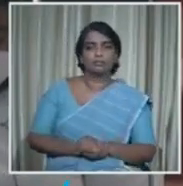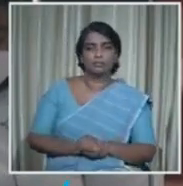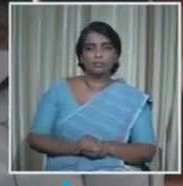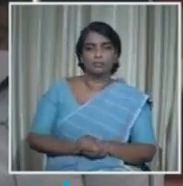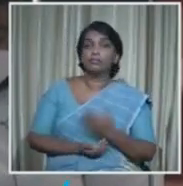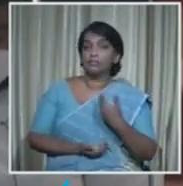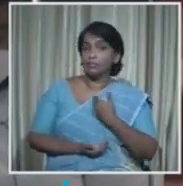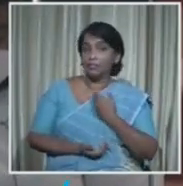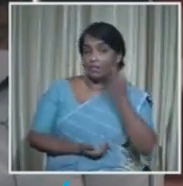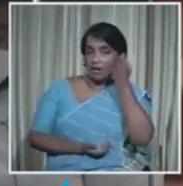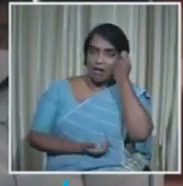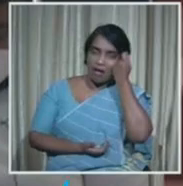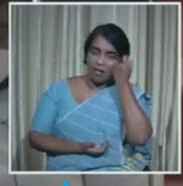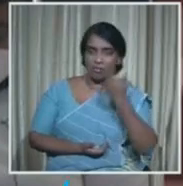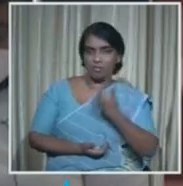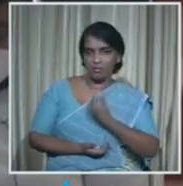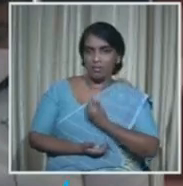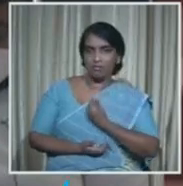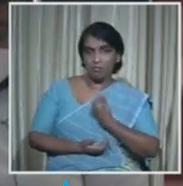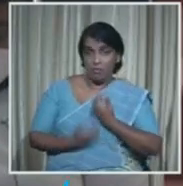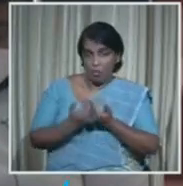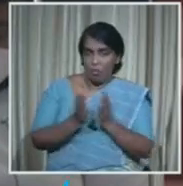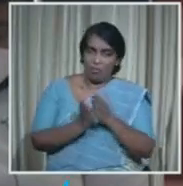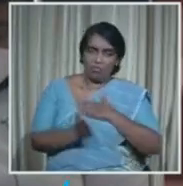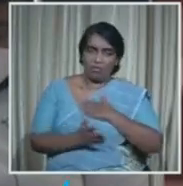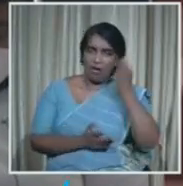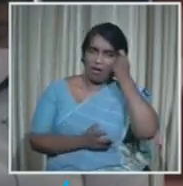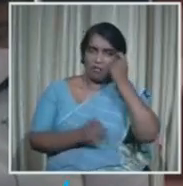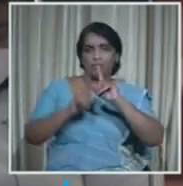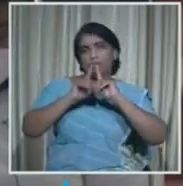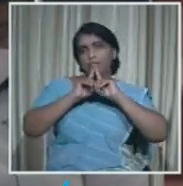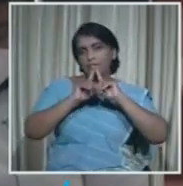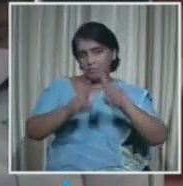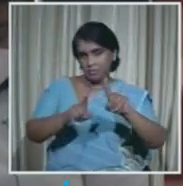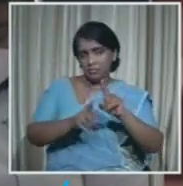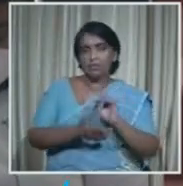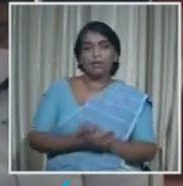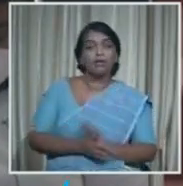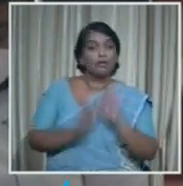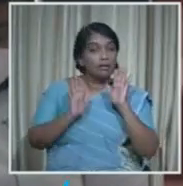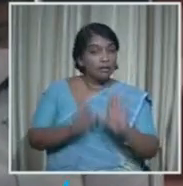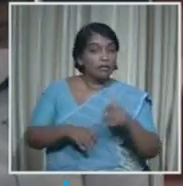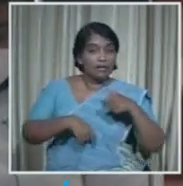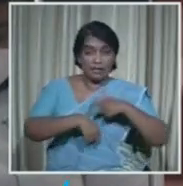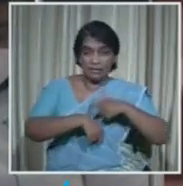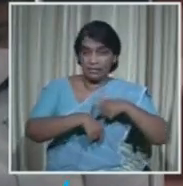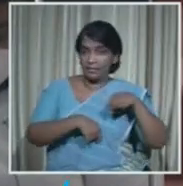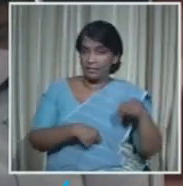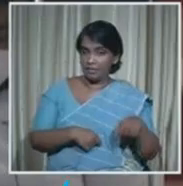mage matayak tiyenawa e mate mam prakasha karanna habai me welawa